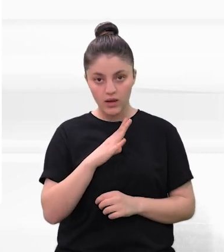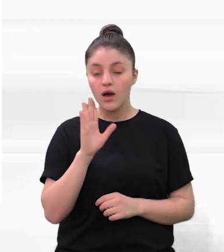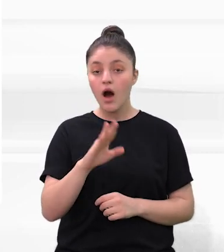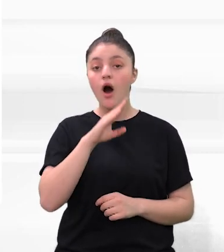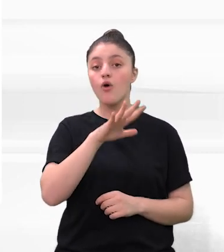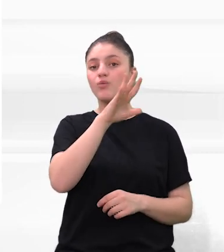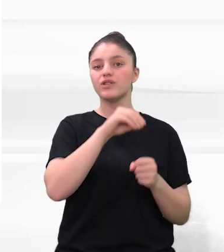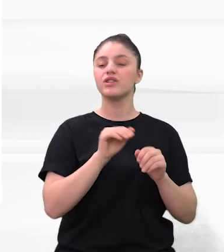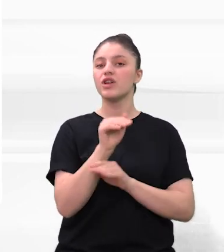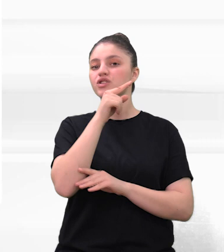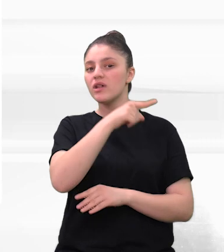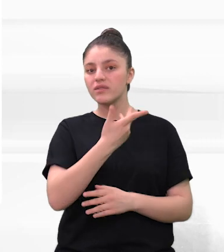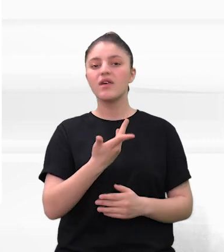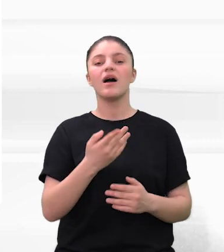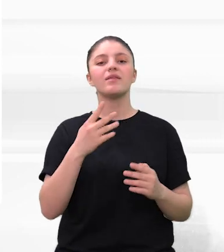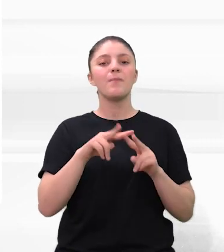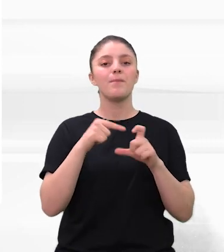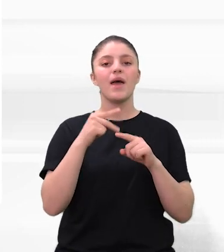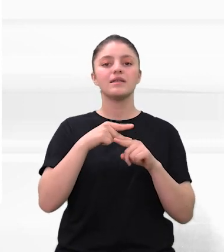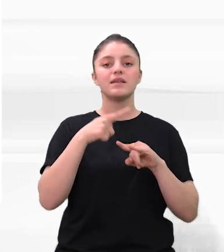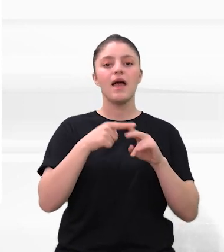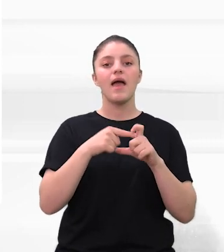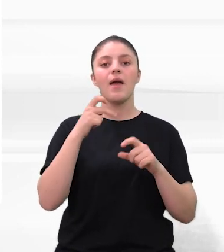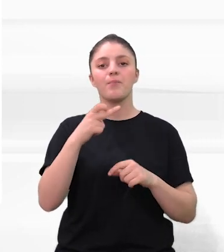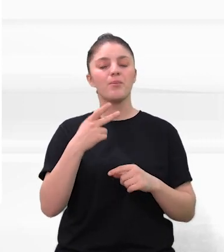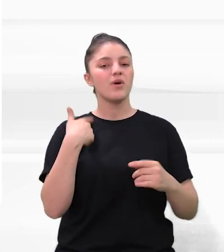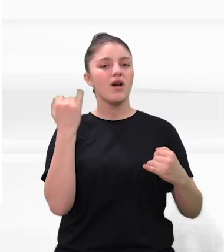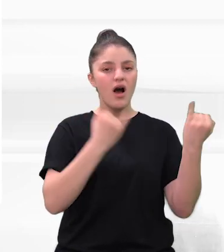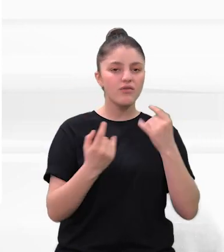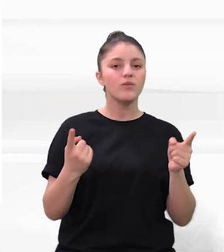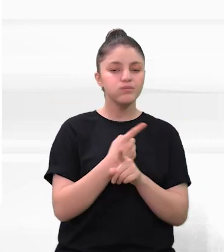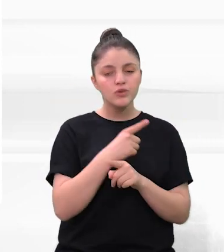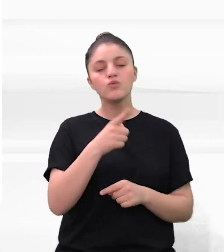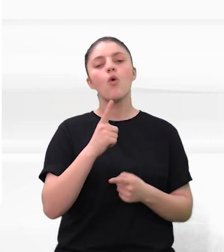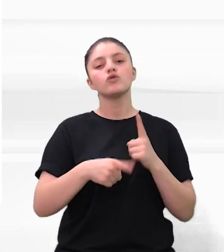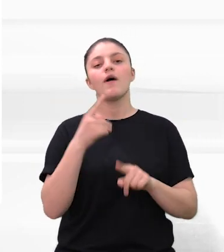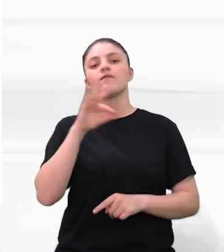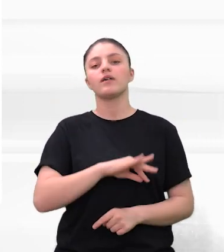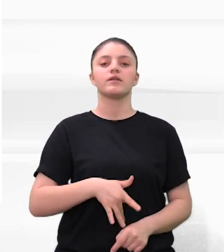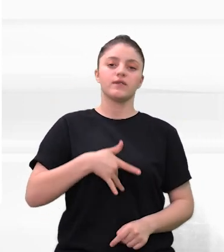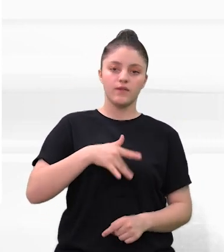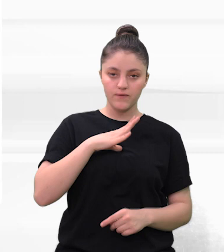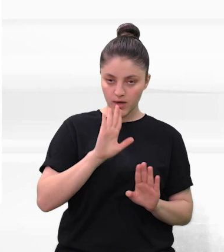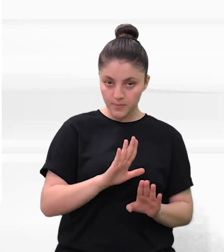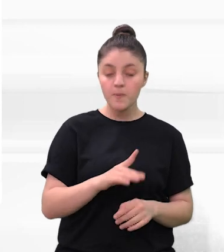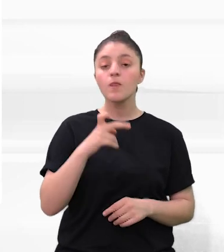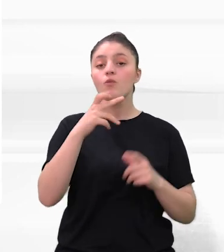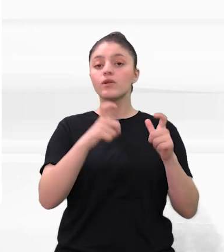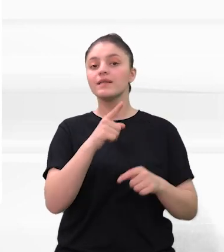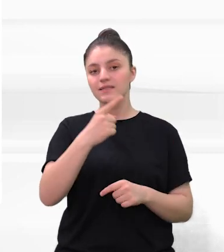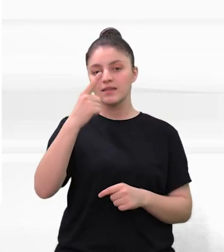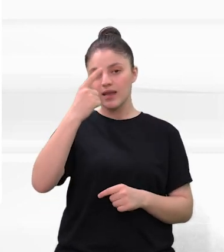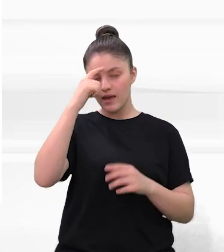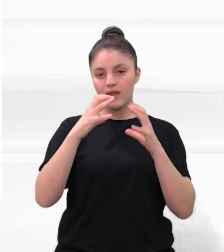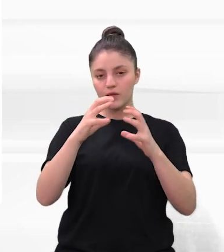çok özellikle Avrupa'da yaşanan mezhep kavgaları mücadelesi Osmanlı işini kolaylaştırmıştır Portekiz'in Hint okyanusu'ndaki